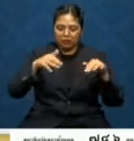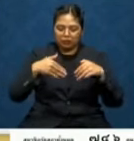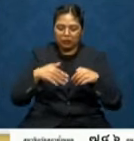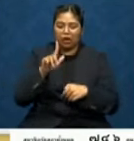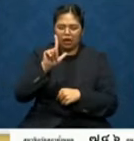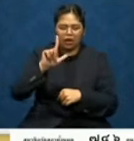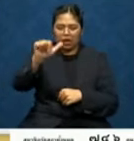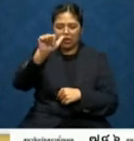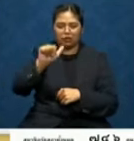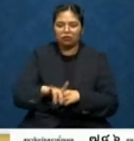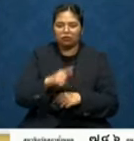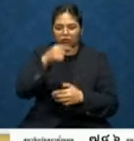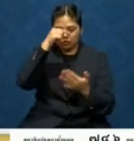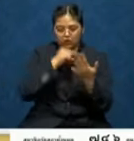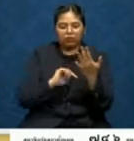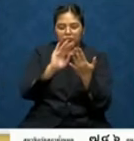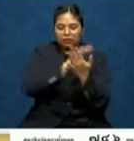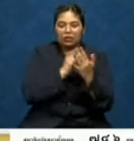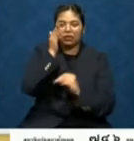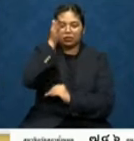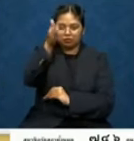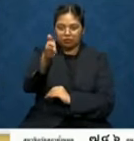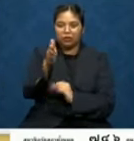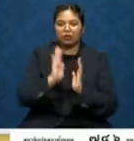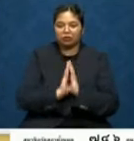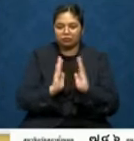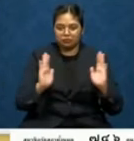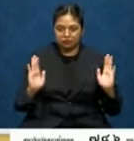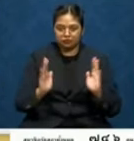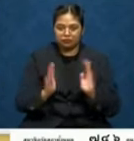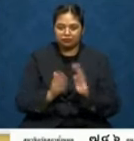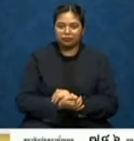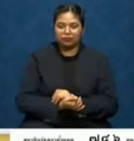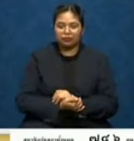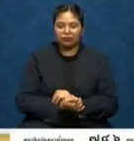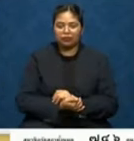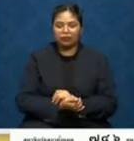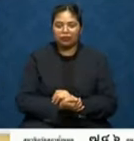ของประเทศที่สำคัญในอนาคตต่อไปขอบพระคุณครับท่านประธาน ครับขอบคุณครับ